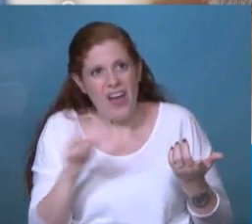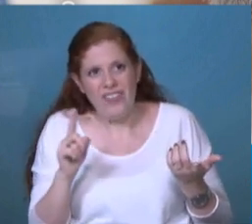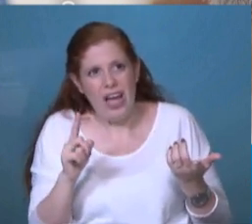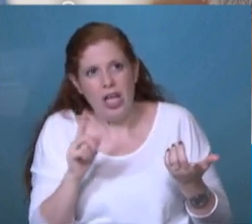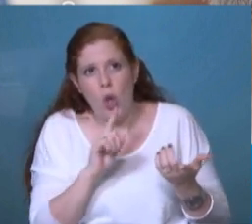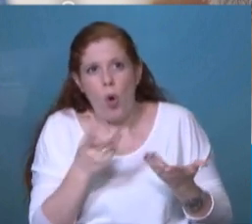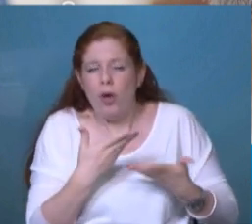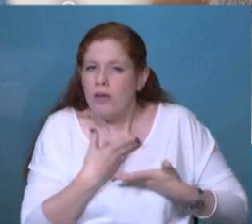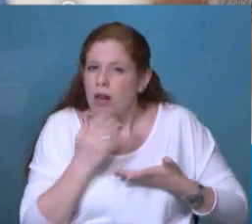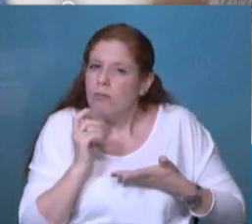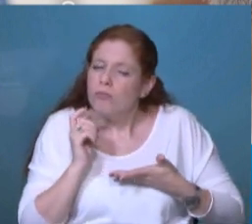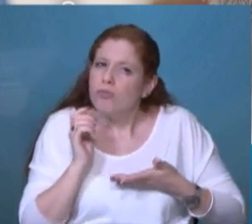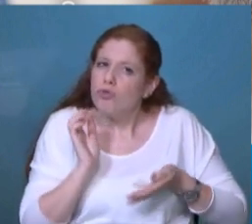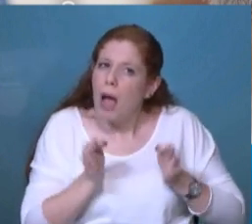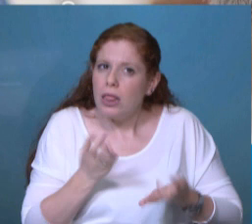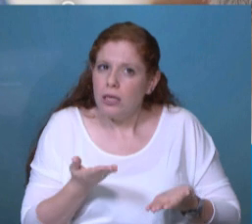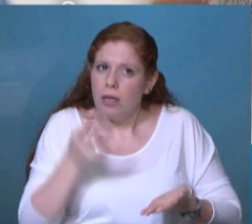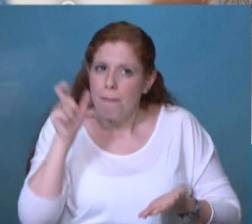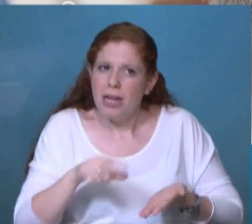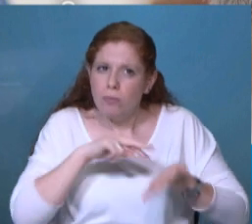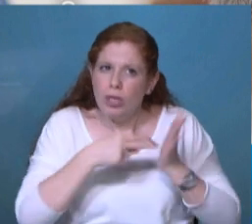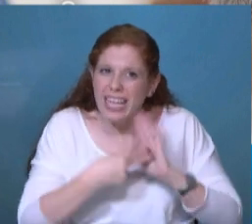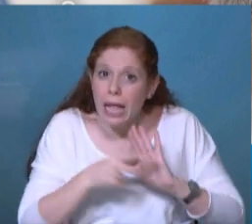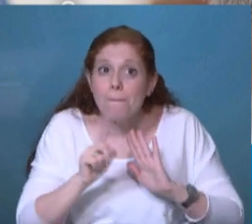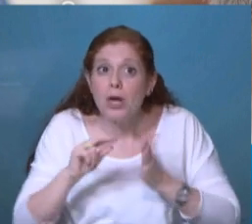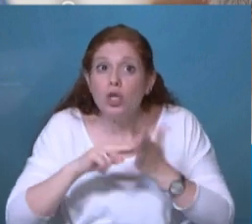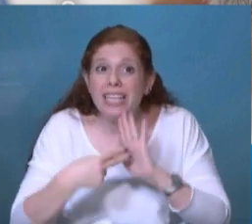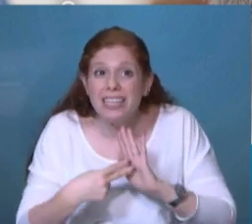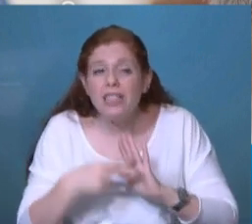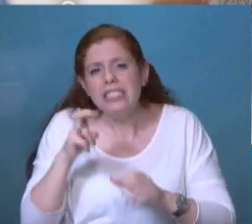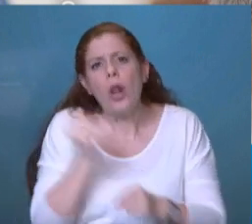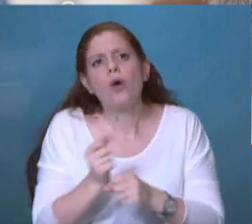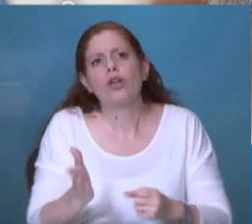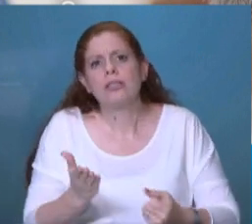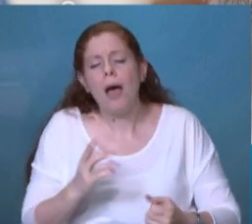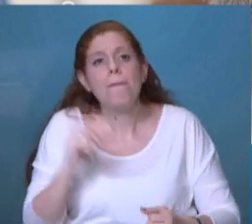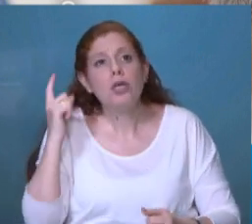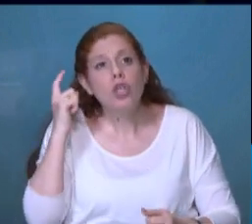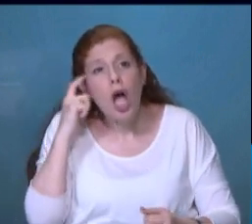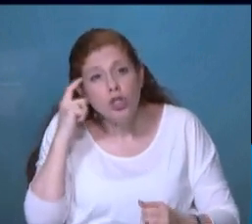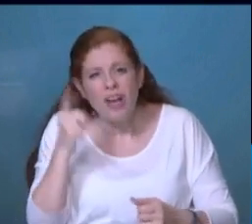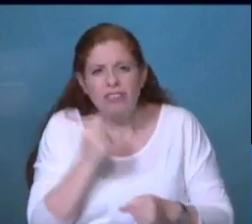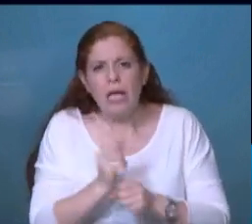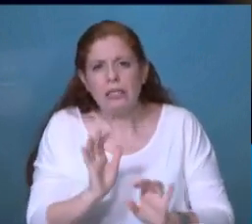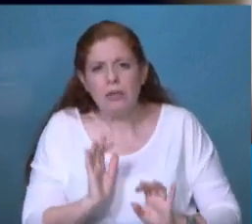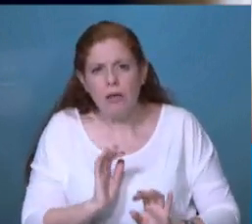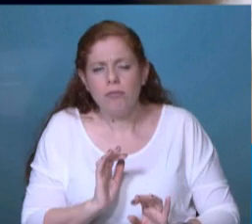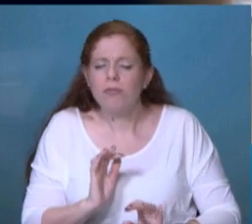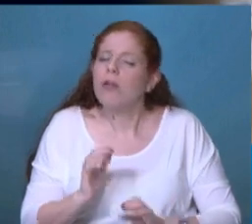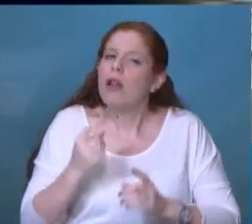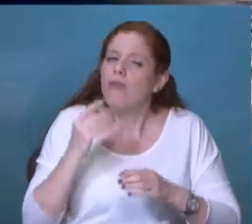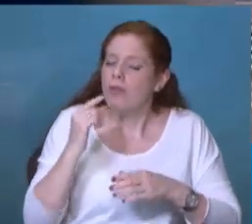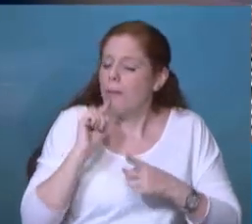משפט כזה. בן אדם שהוא תכנן, מי שתכנן, אז אילו זה עשה. מישהו חשב, זה עשה. לפני פחות משנה קבע